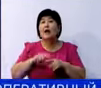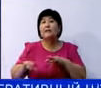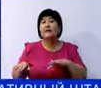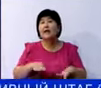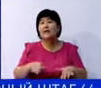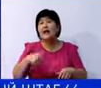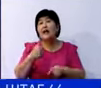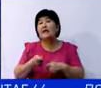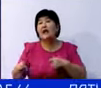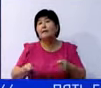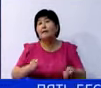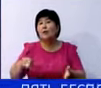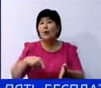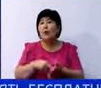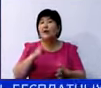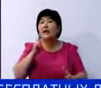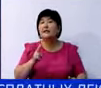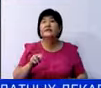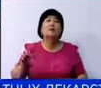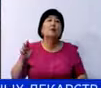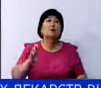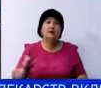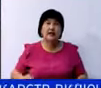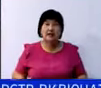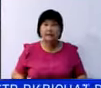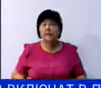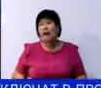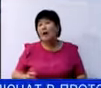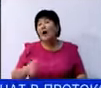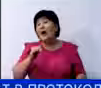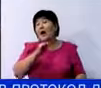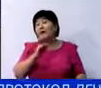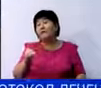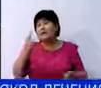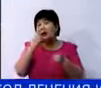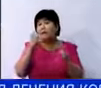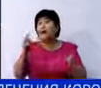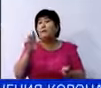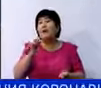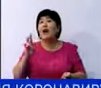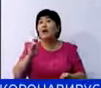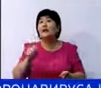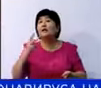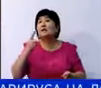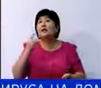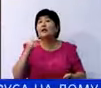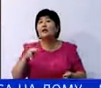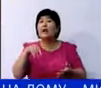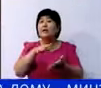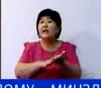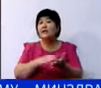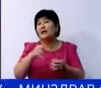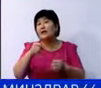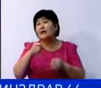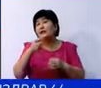а глава администрации города константин бусыгин по официальной информации в айкан ирина 21 июля зарегистрирована